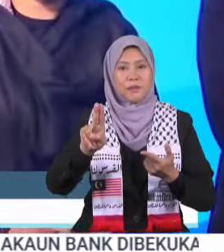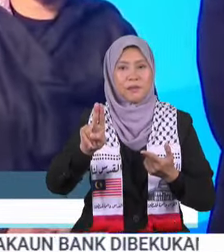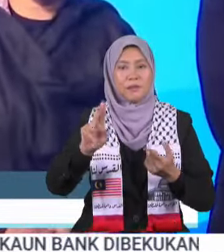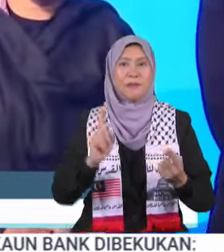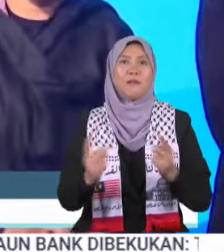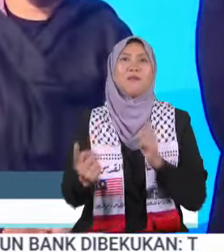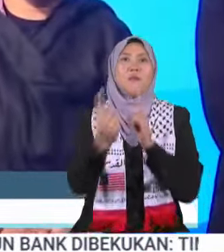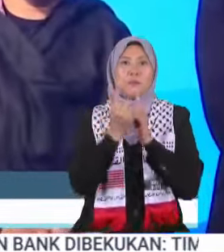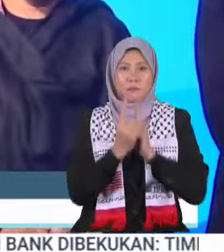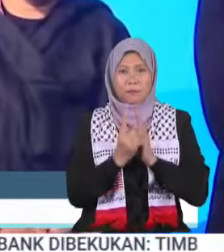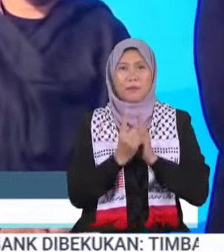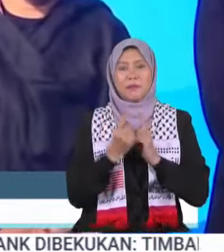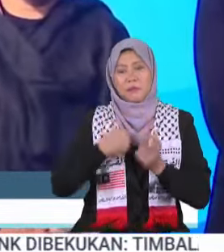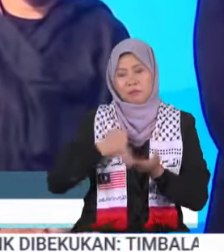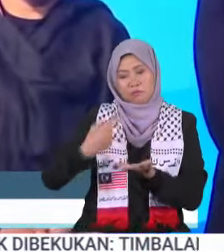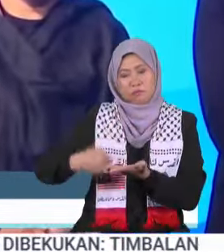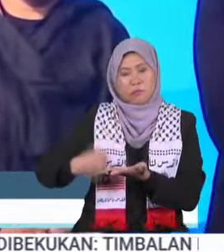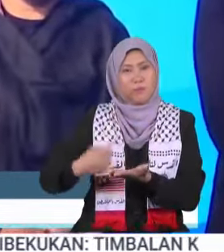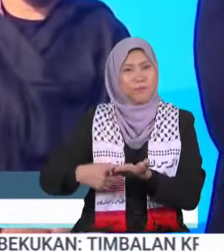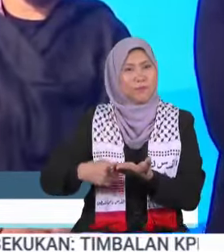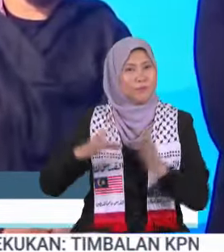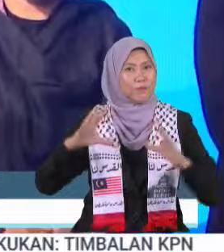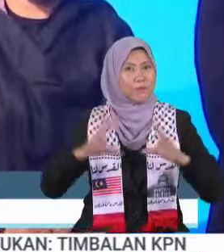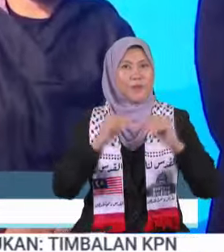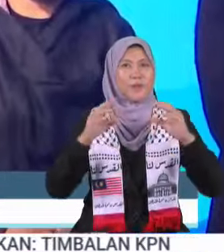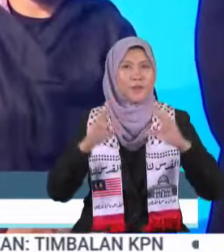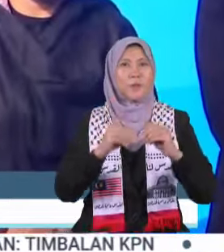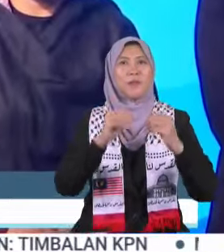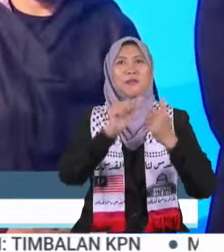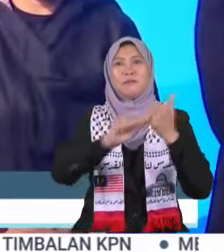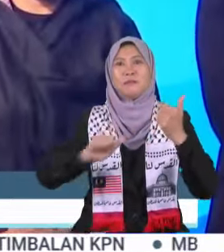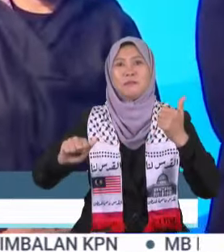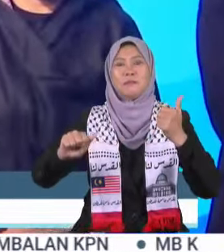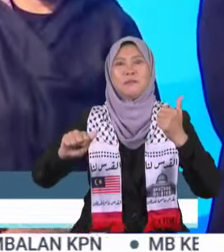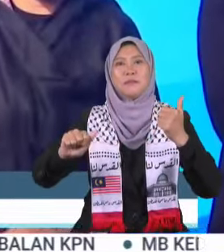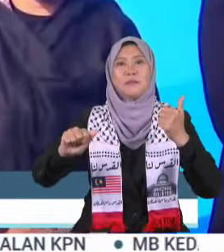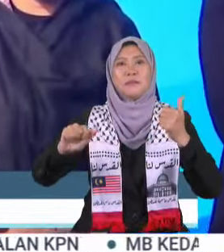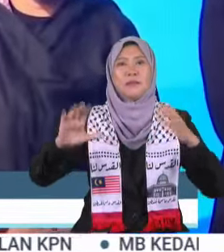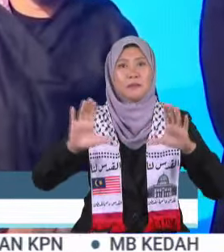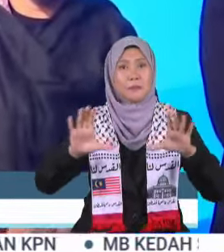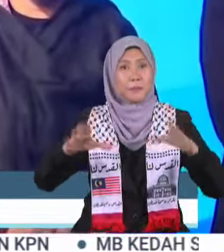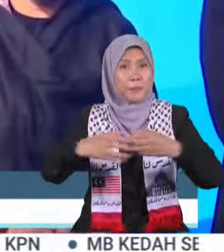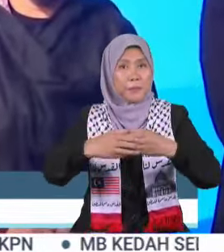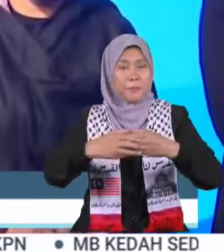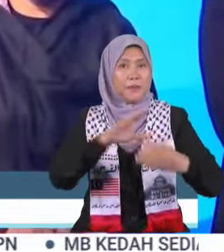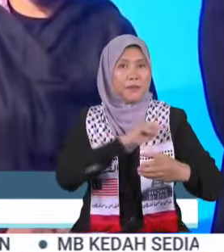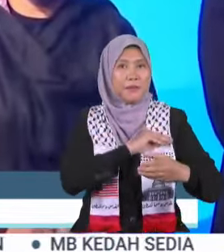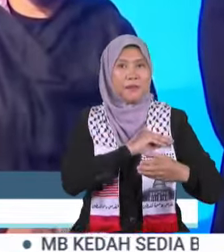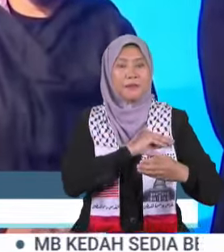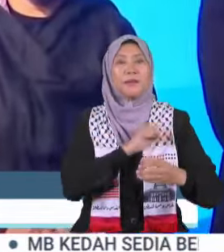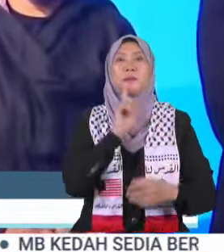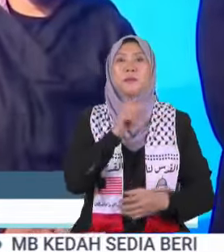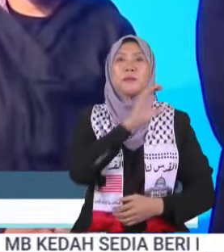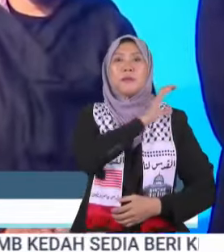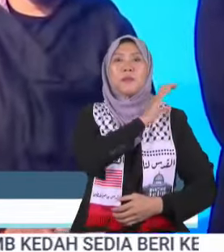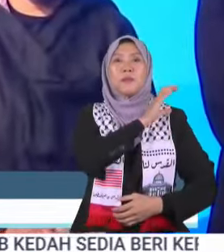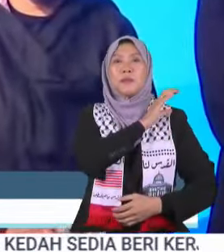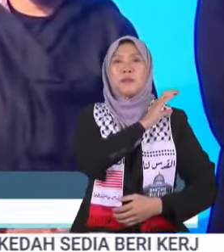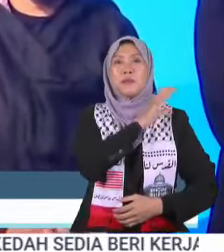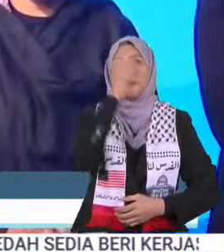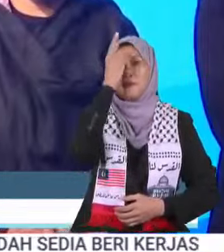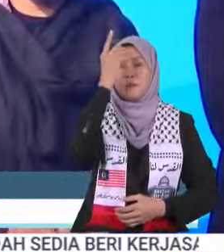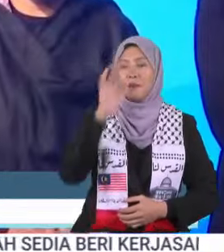perbincangan saya dalamesuat-mesyuarat jawatankuasa kabinet yang turut dipengerusikan oleh seri